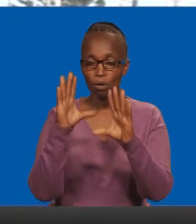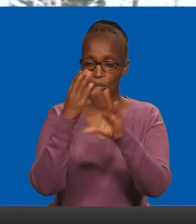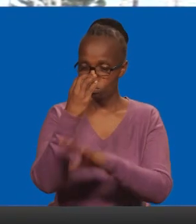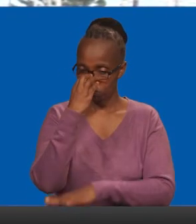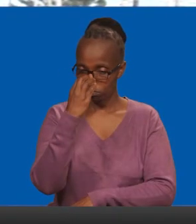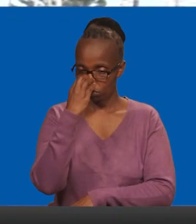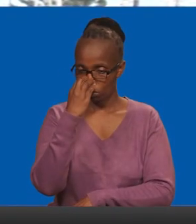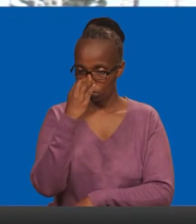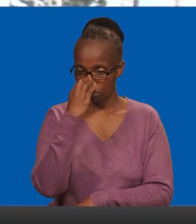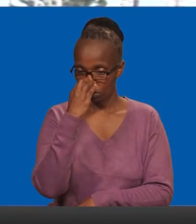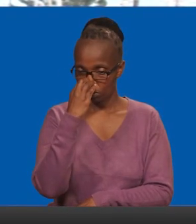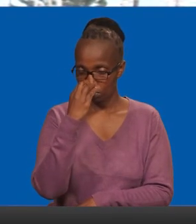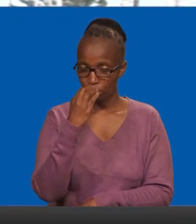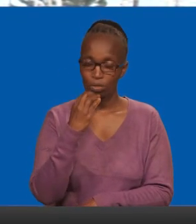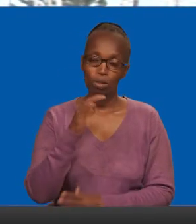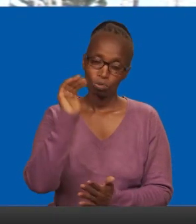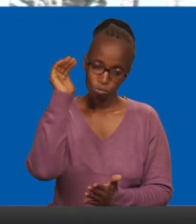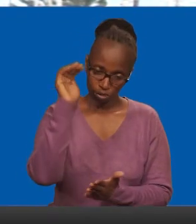Ruto ateremshe